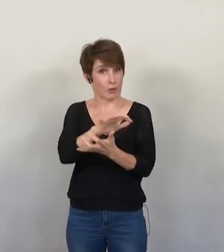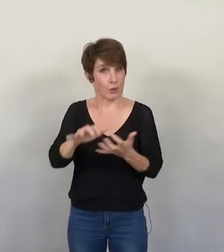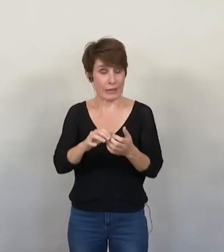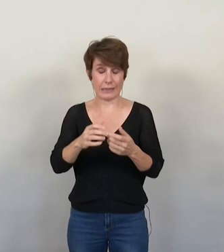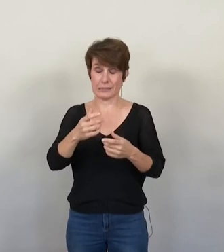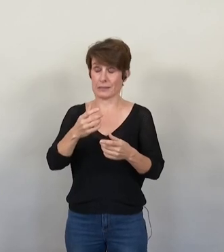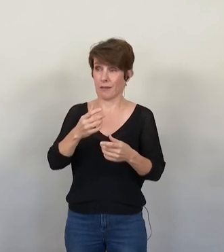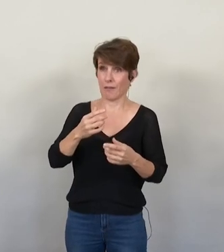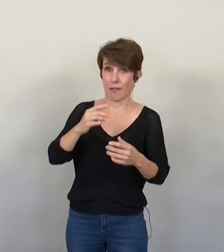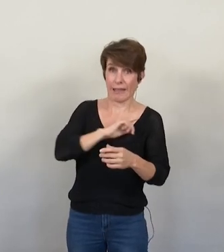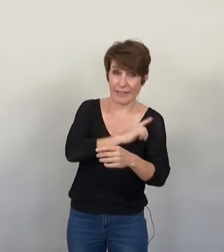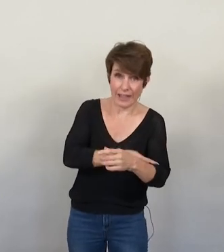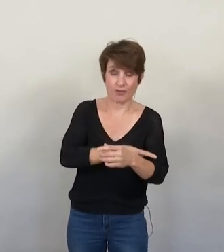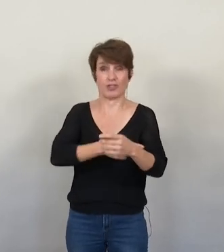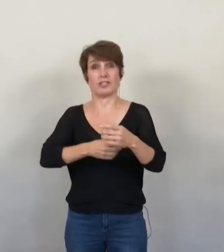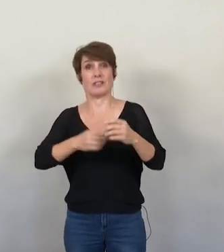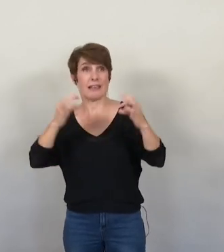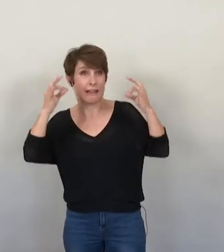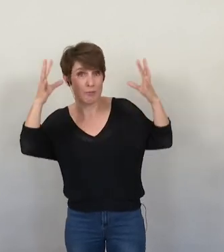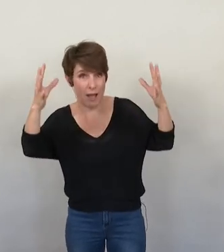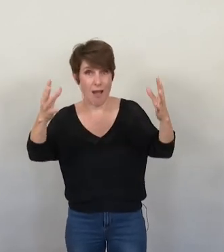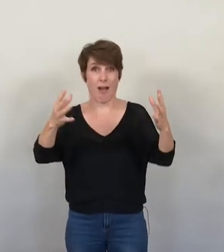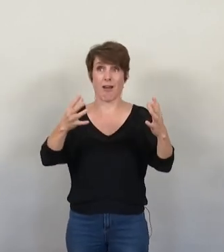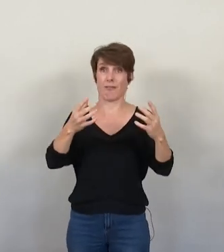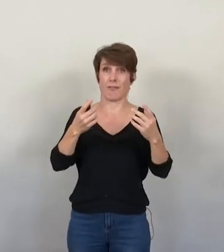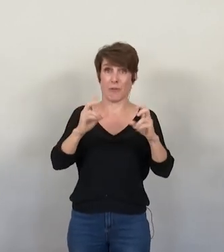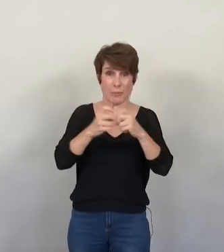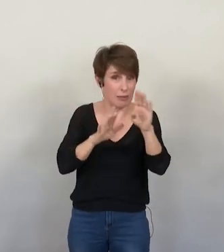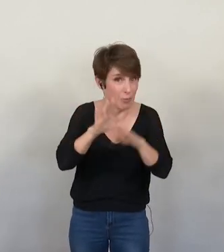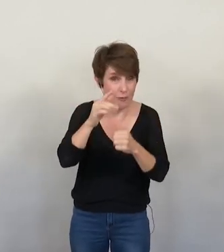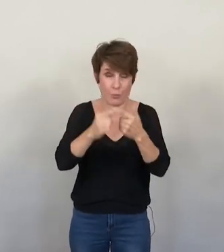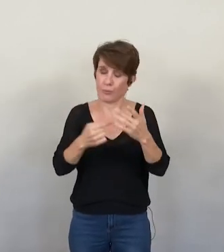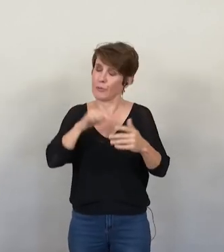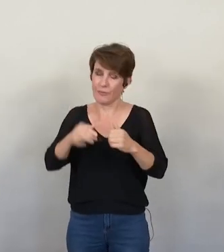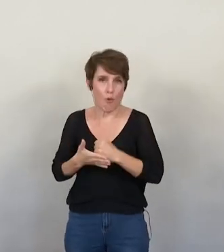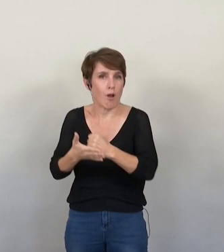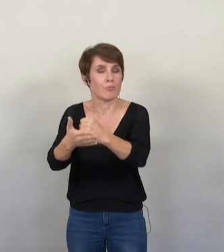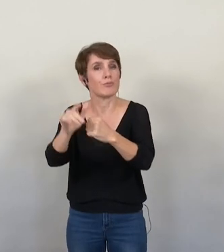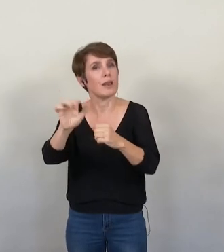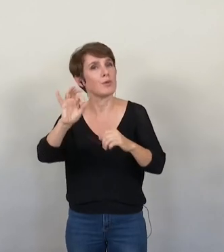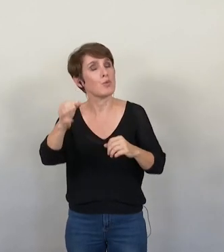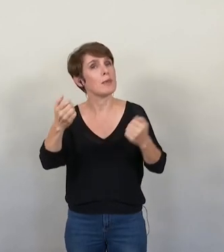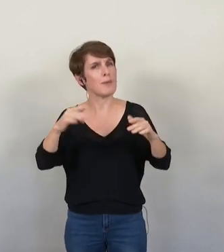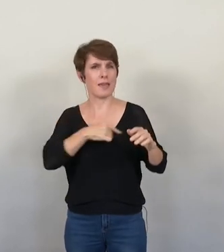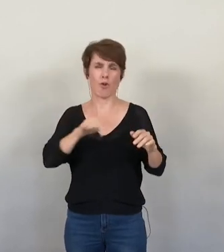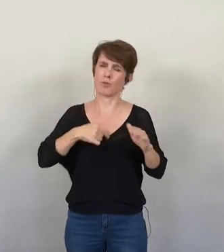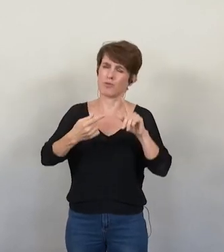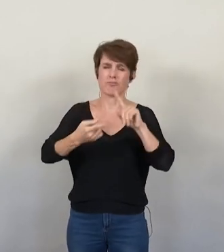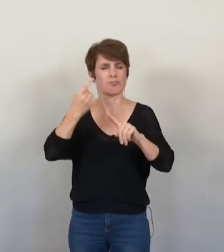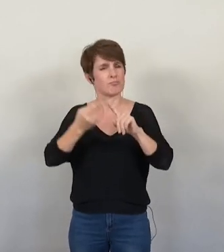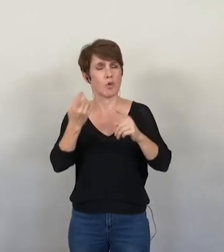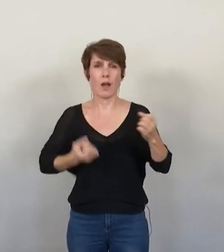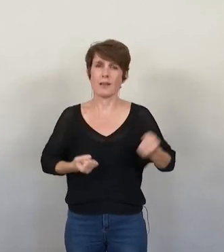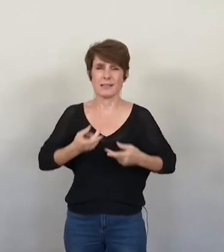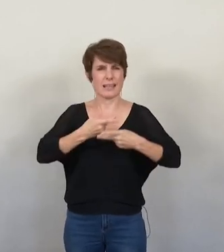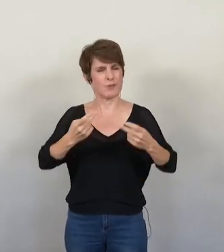économique énergétique climatique mais ce que nous voulons porter c'est un un service public fort un service public qui soit